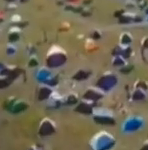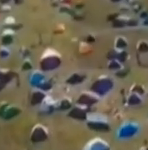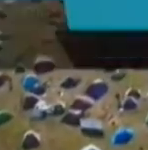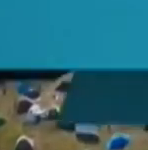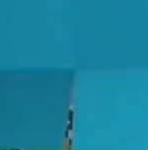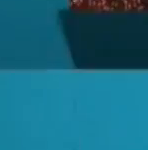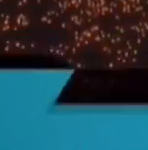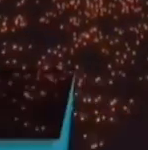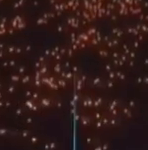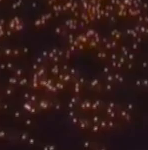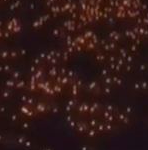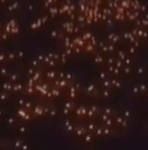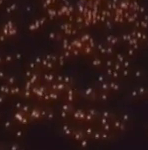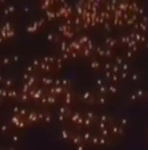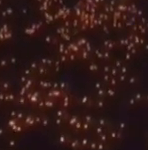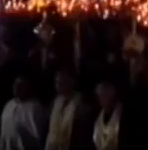Дякую.